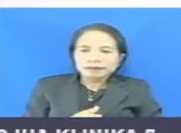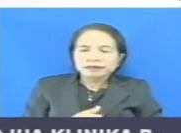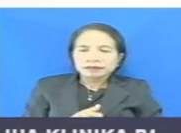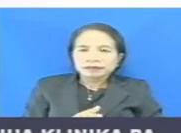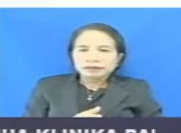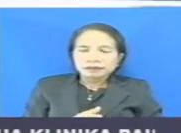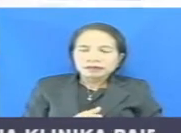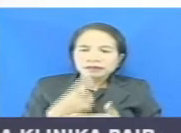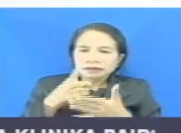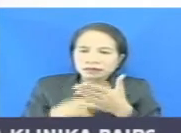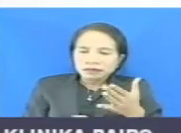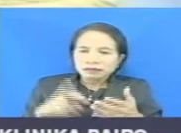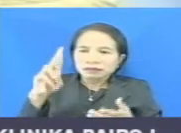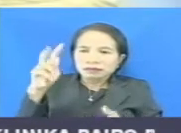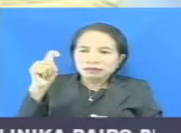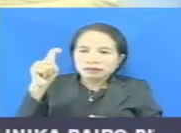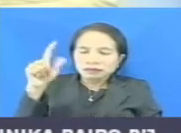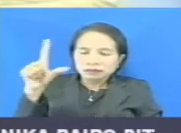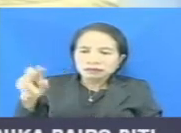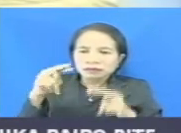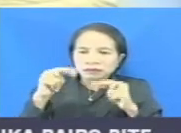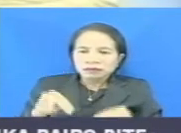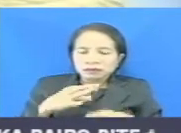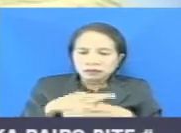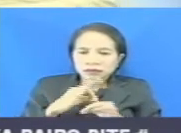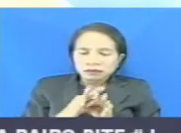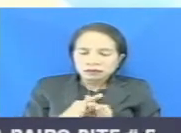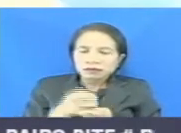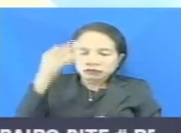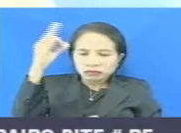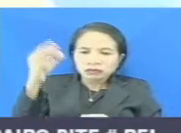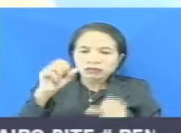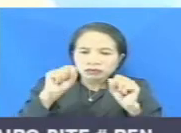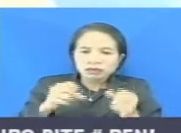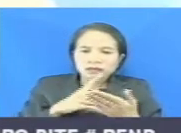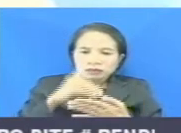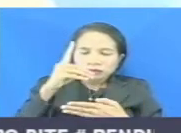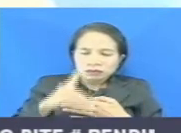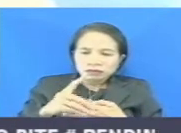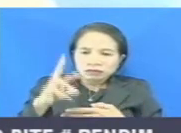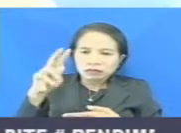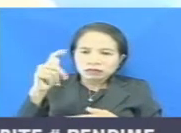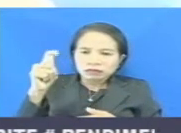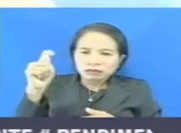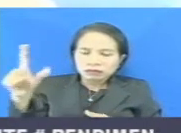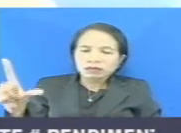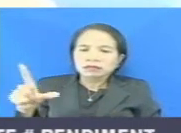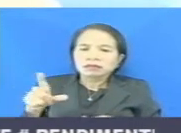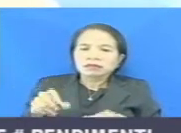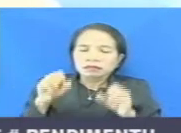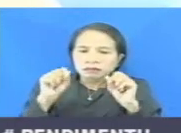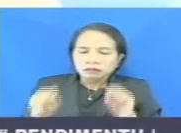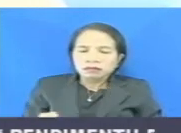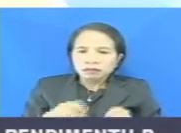sit ke sere mak RTL precisa hadia no nebe ba oi na to desenvolve de clutan RTL nebe mak sa hanisan sociedade de Timor Leste nem toma